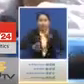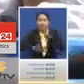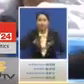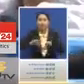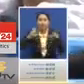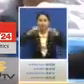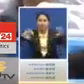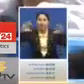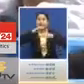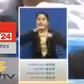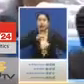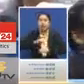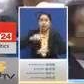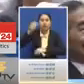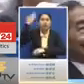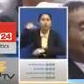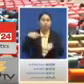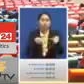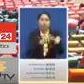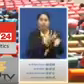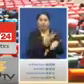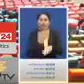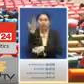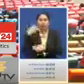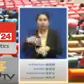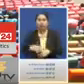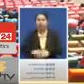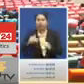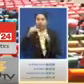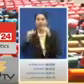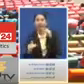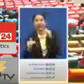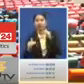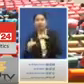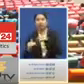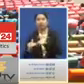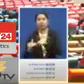บาล4 จุดตัวเลขการขยายตัวต่ำสุด